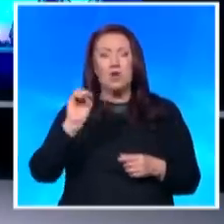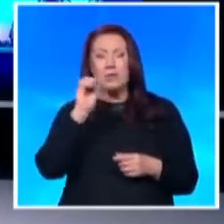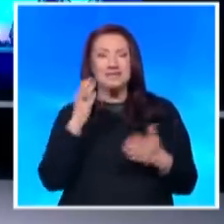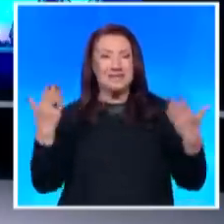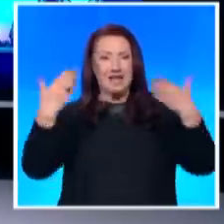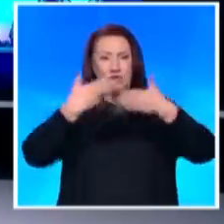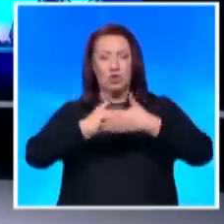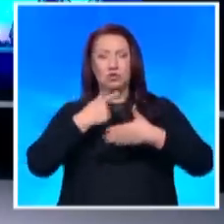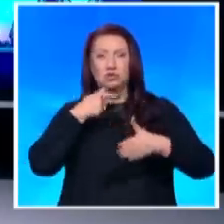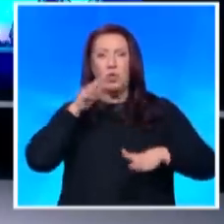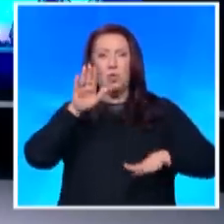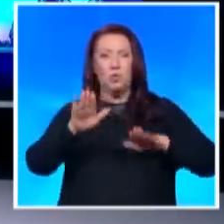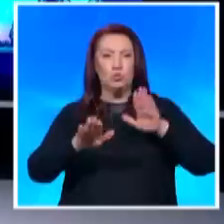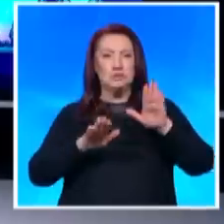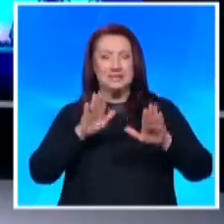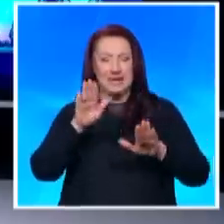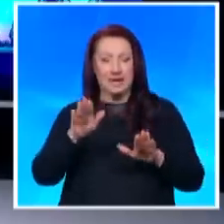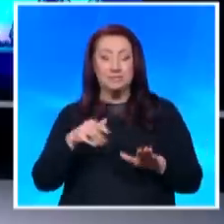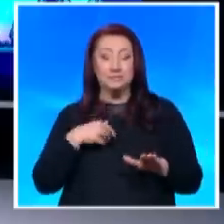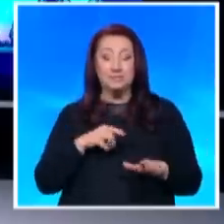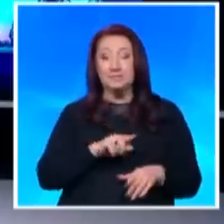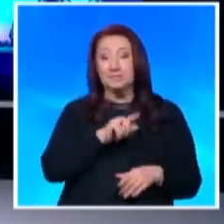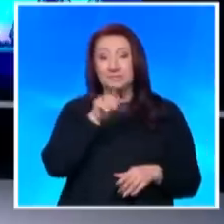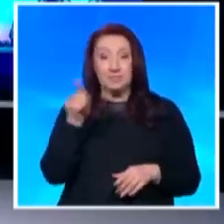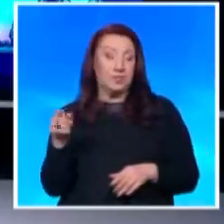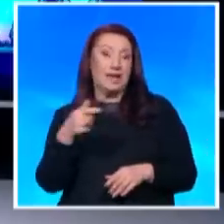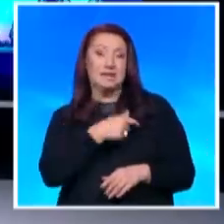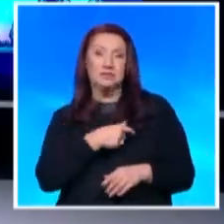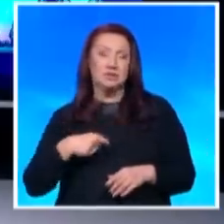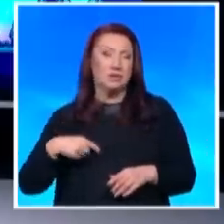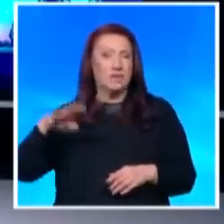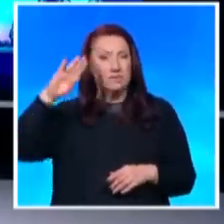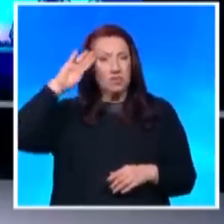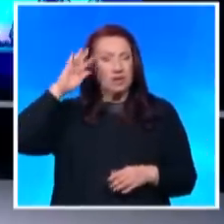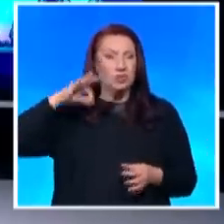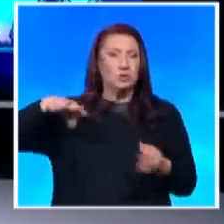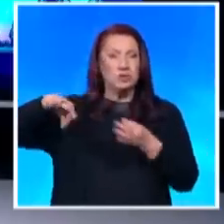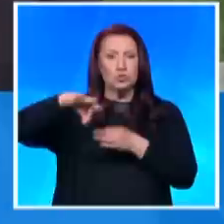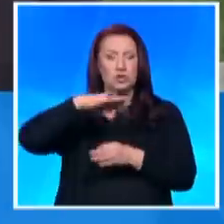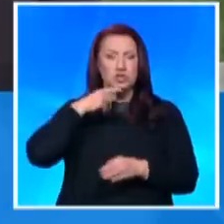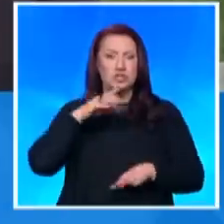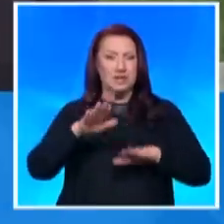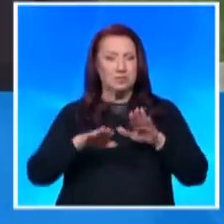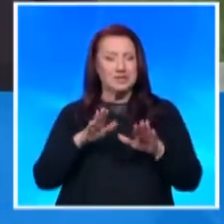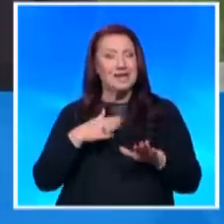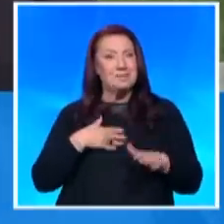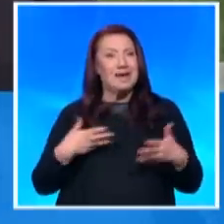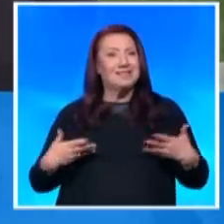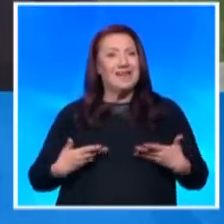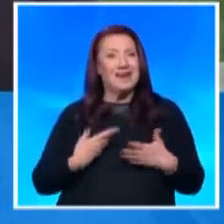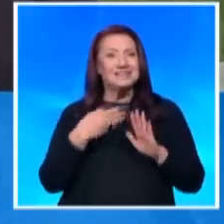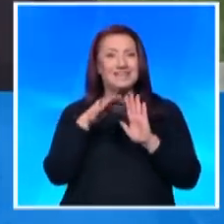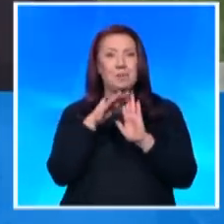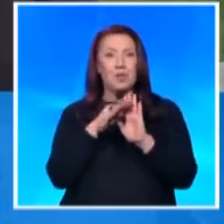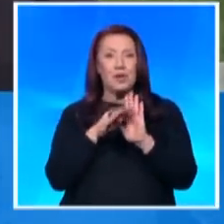се пред Националния военно-исторически музей, който по традиция подготвил любопитна програма. Подробностите сега от Станчо